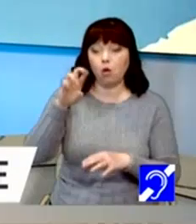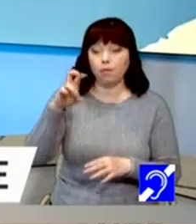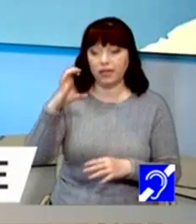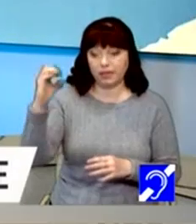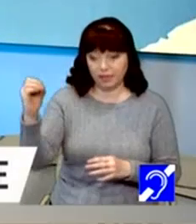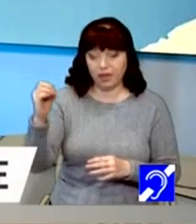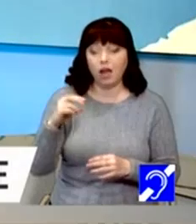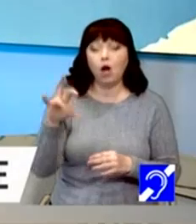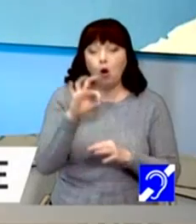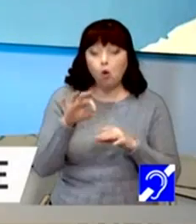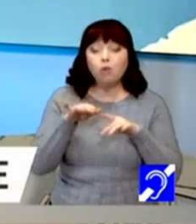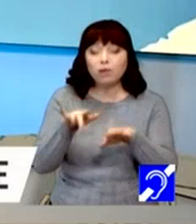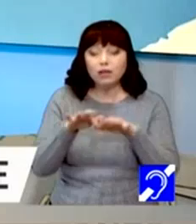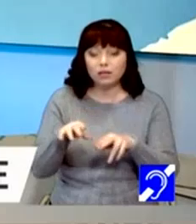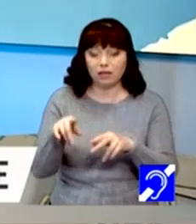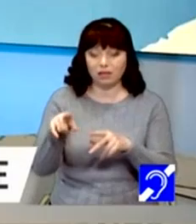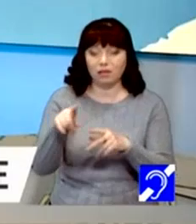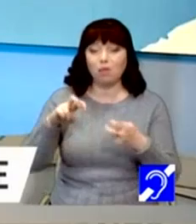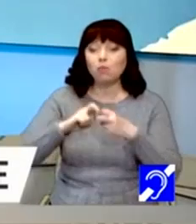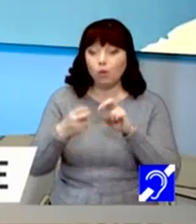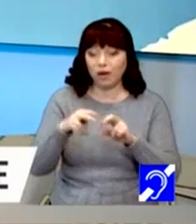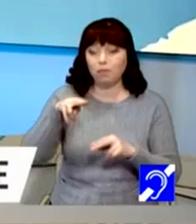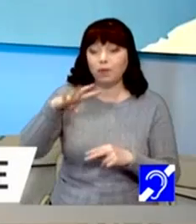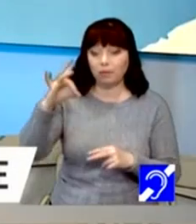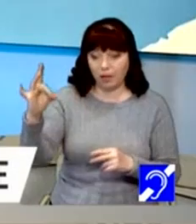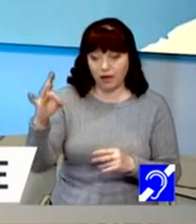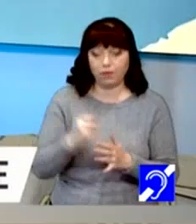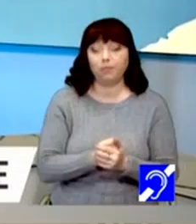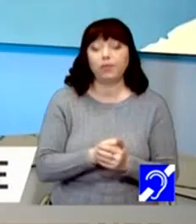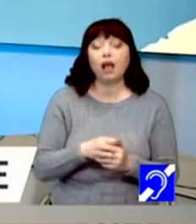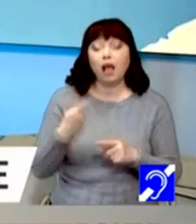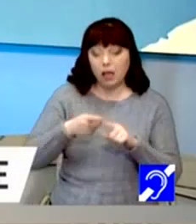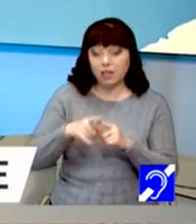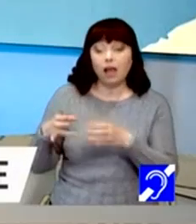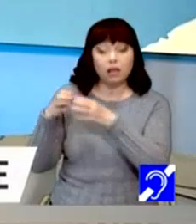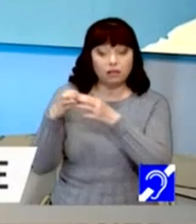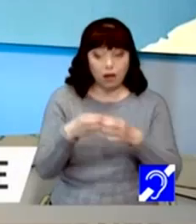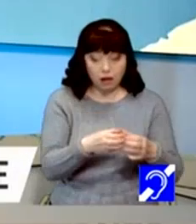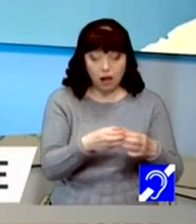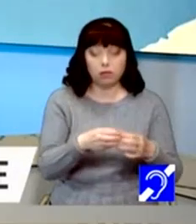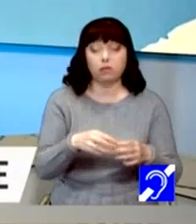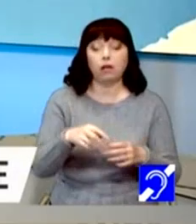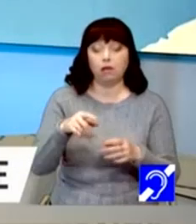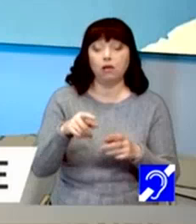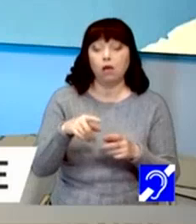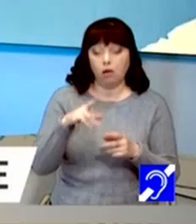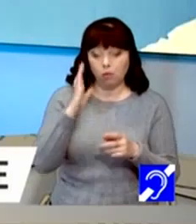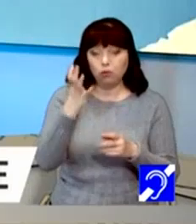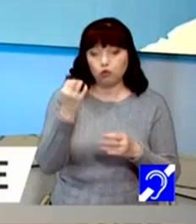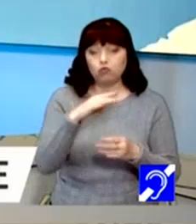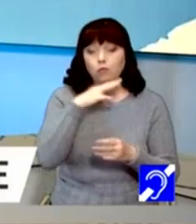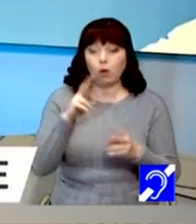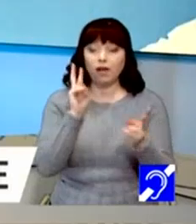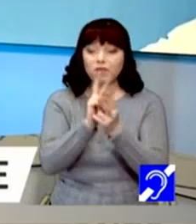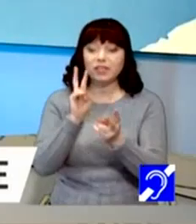pentru procesul de reglementare transnistreană Thomas Mayer harting pregăteau să ceară pe care o conduce urmează să aibă mai multe